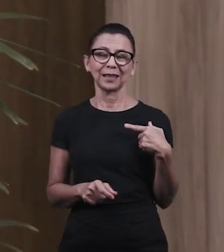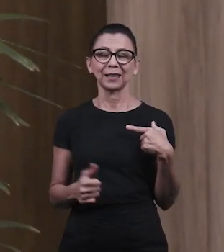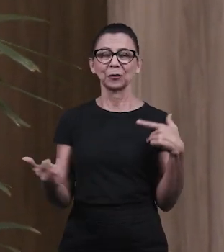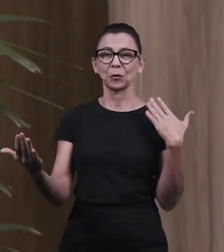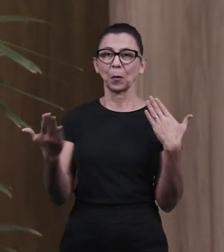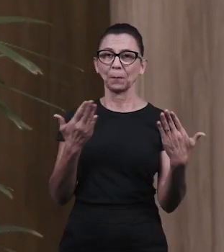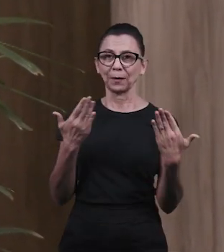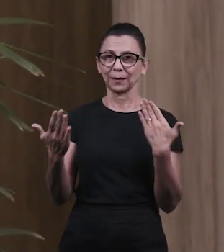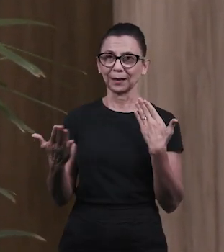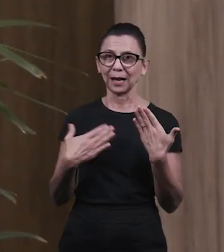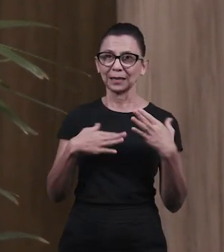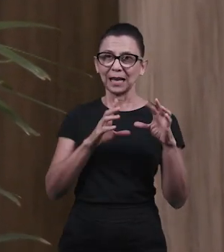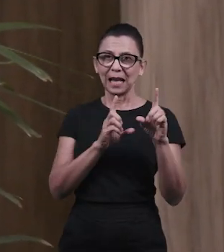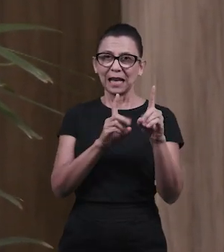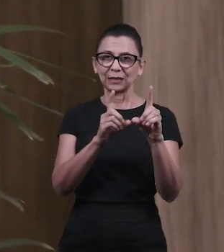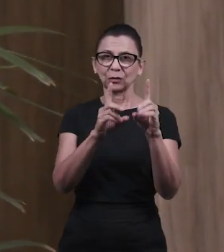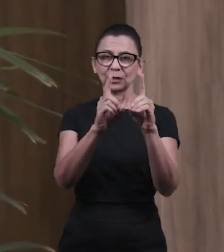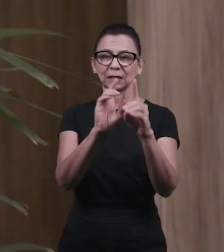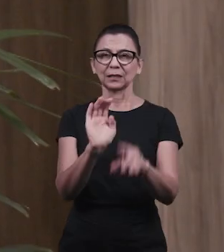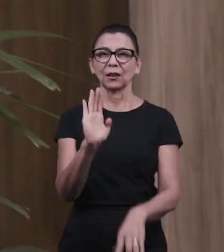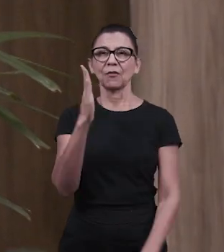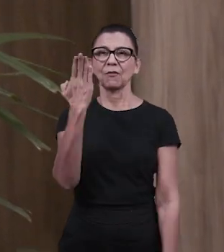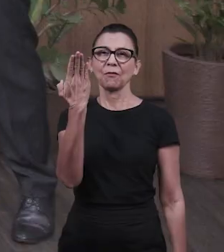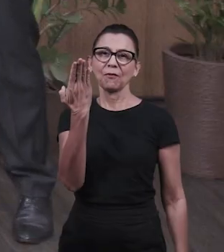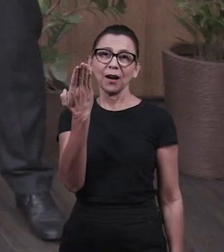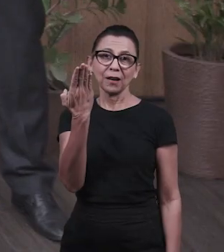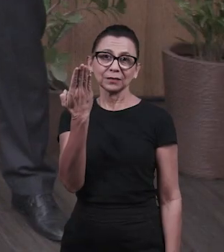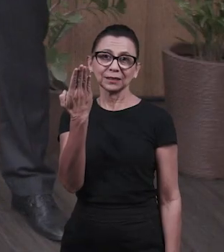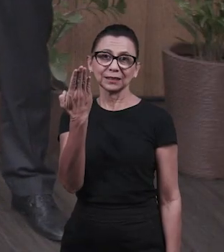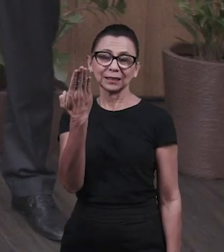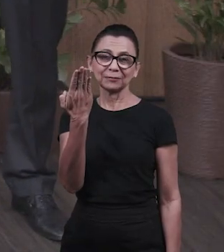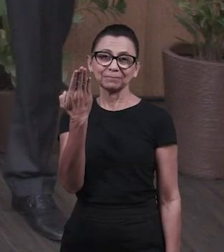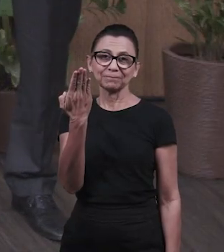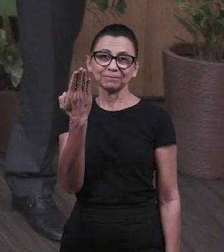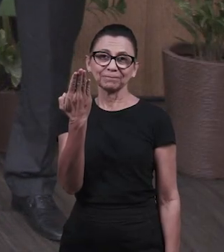извращает истинную доктрину и влияет на поведение верующего.